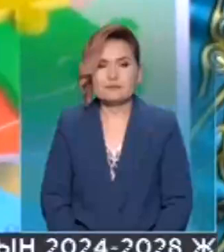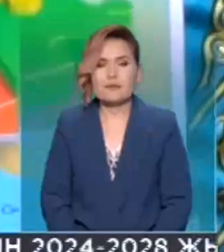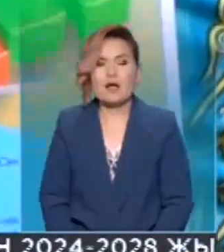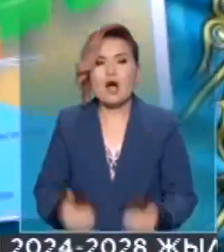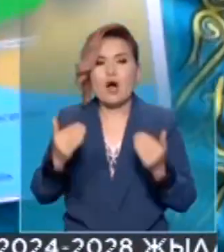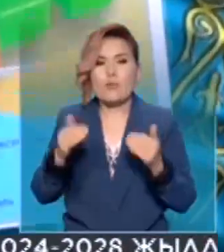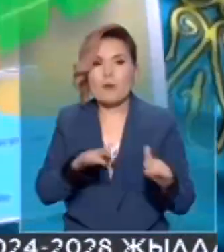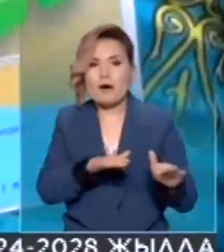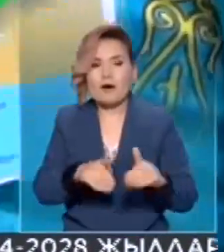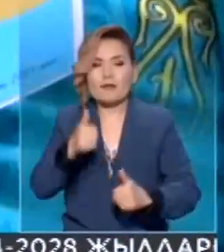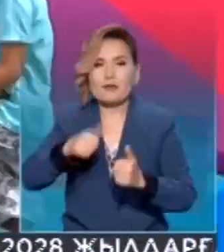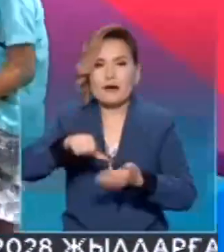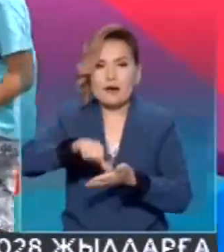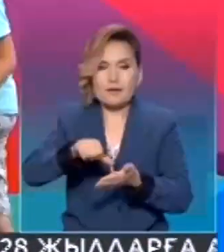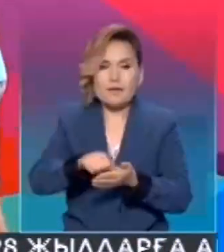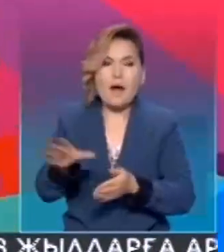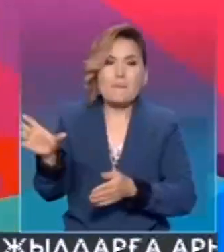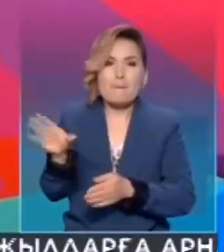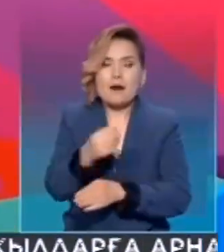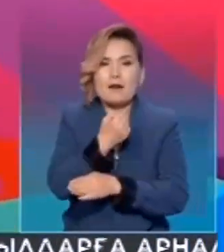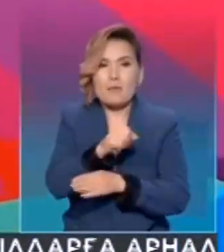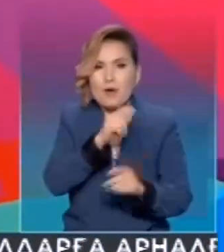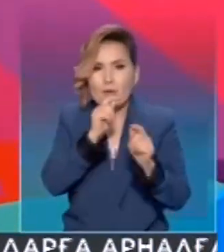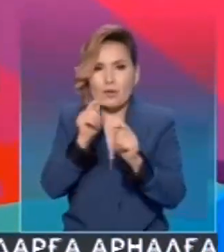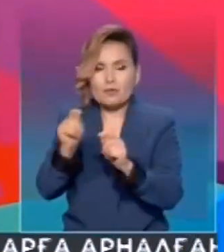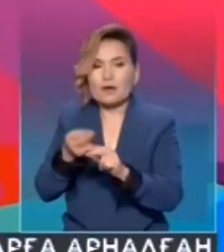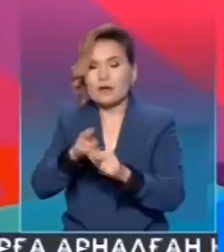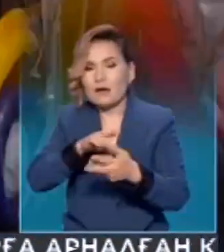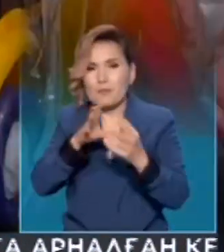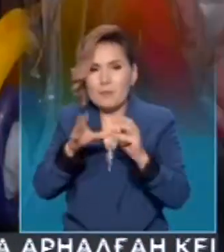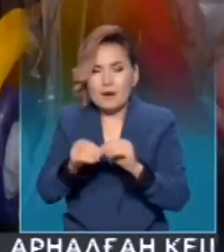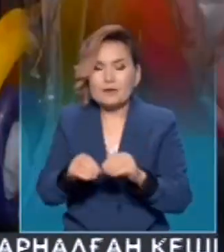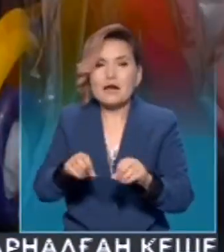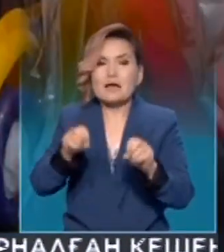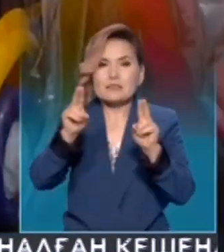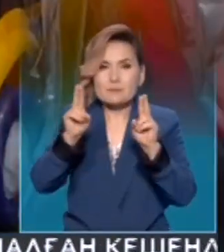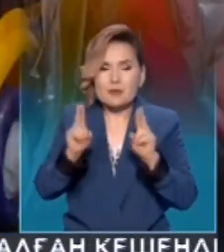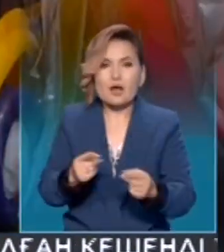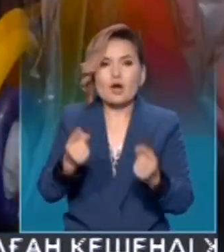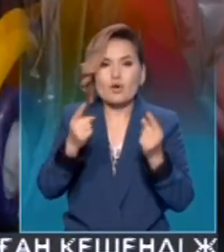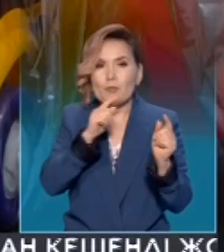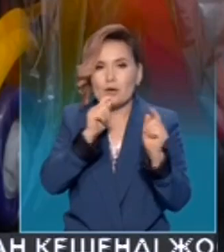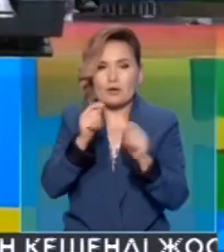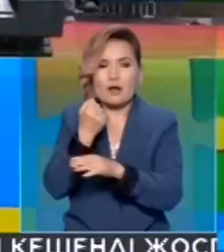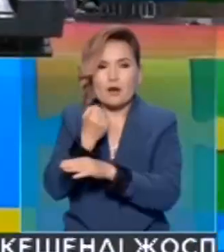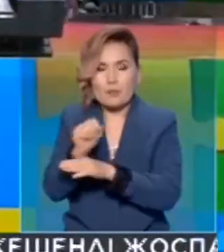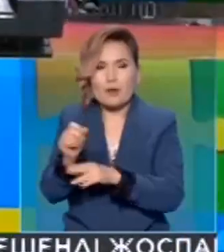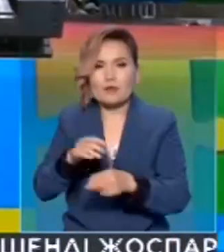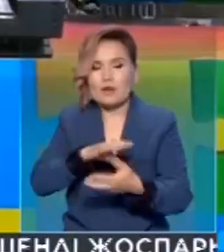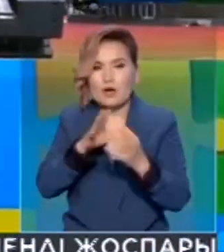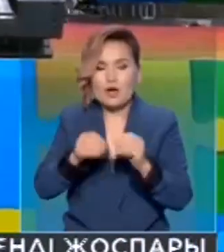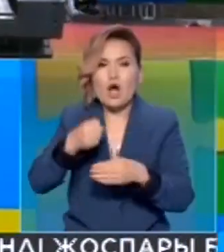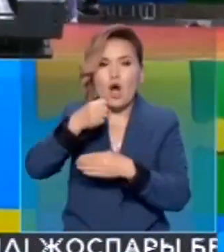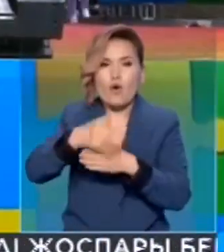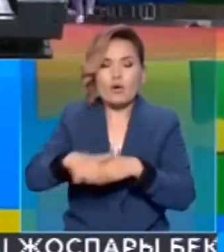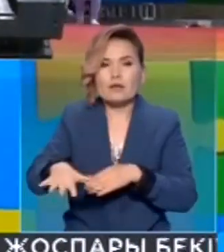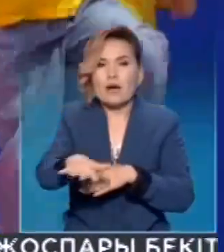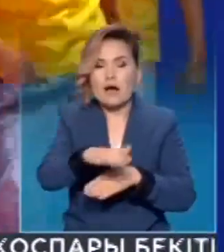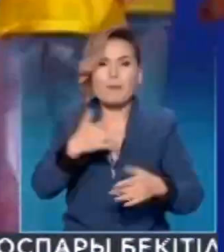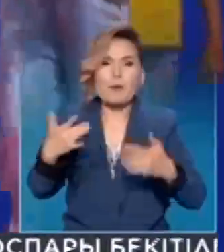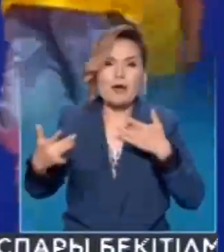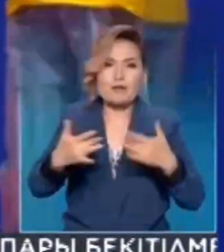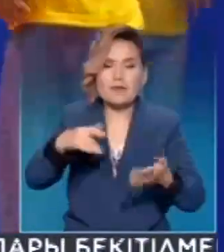Бүгінгі шараға қатысқан бірде бір бала сыйлықсыз қалған жоқ, ал жеңімпаздарға арнайы жүлделер табысталды. Шара орталық алаңда өнерлі